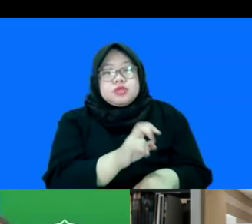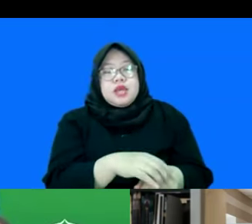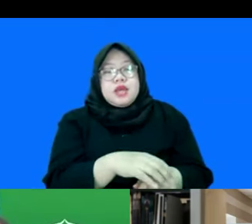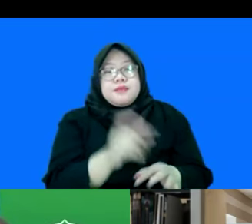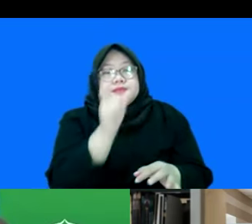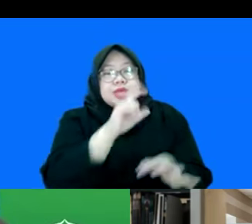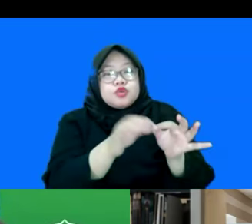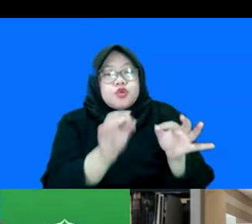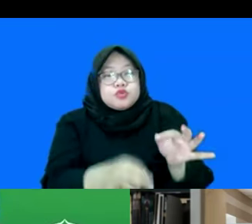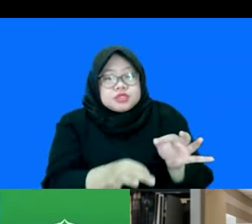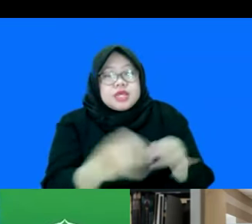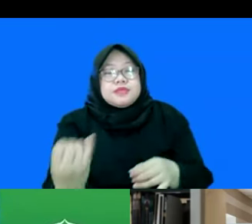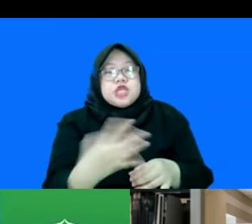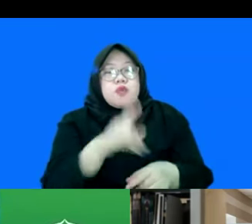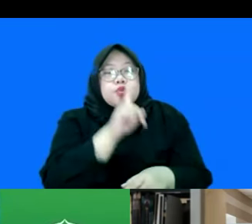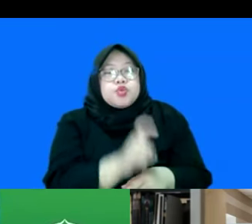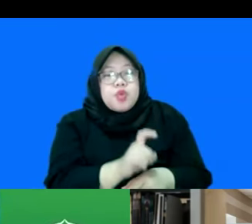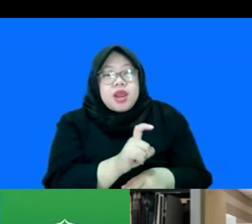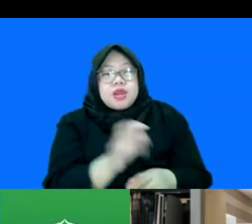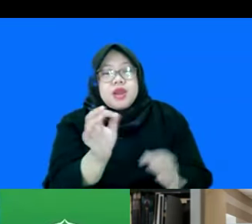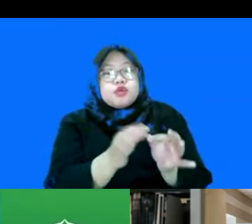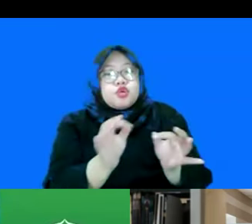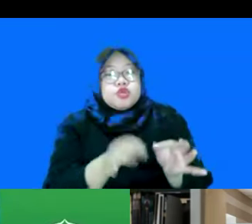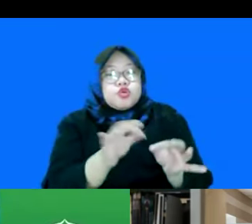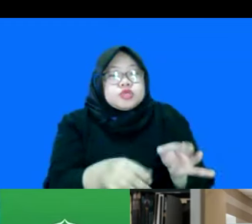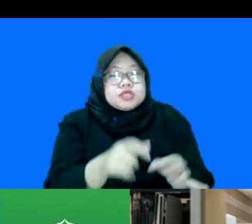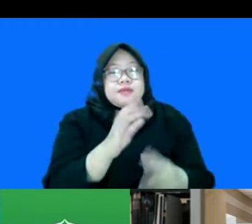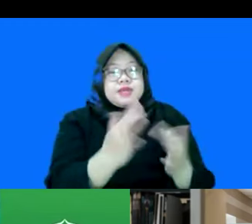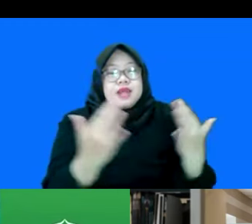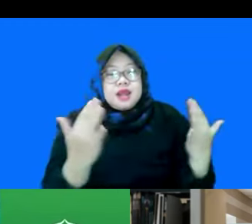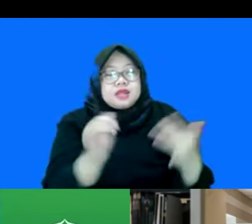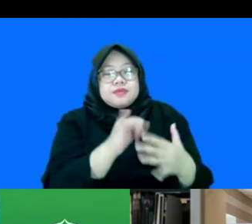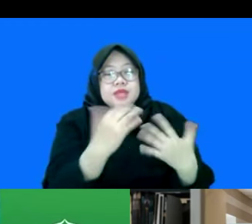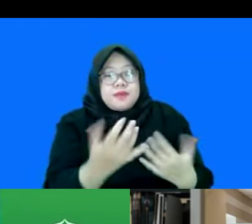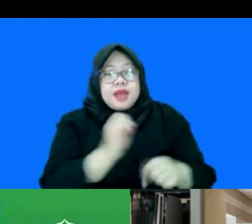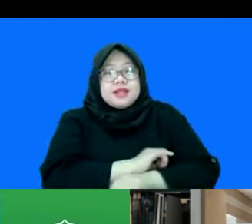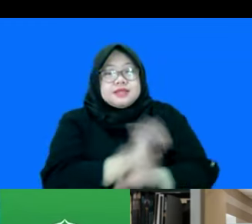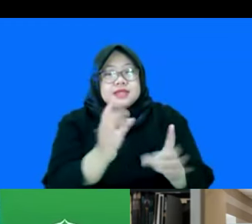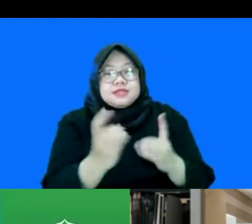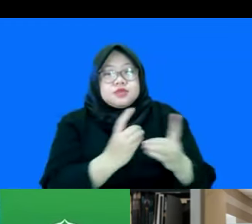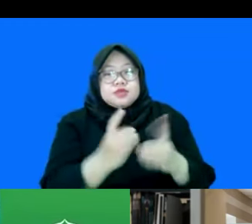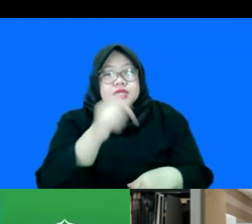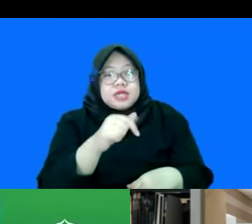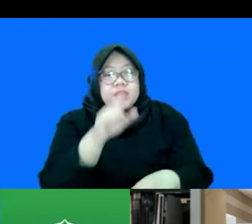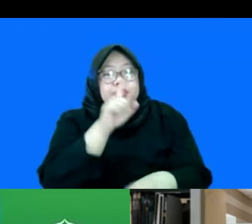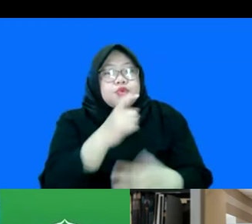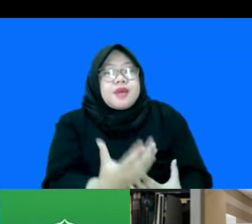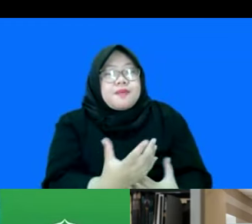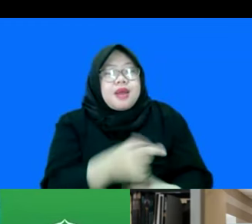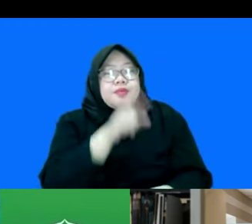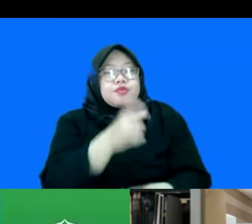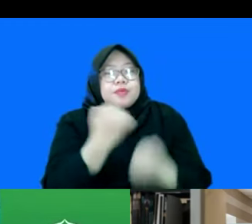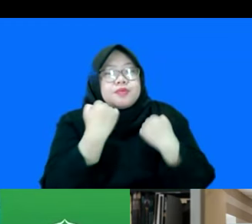persoalan, menjawab kebutuhan ya masyarakat, di mana jelas tadi dalam diskusi kita kebutuhannya adalah